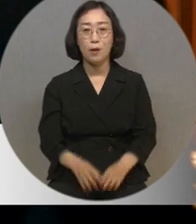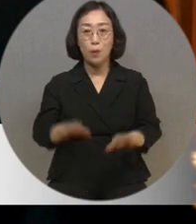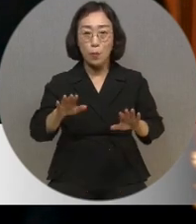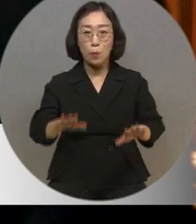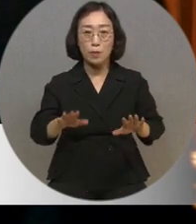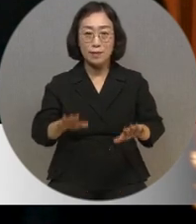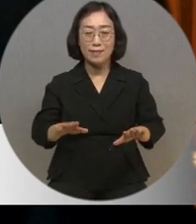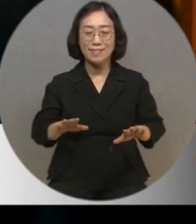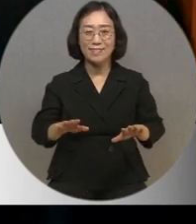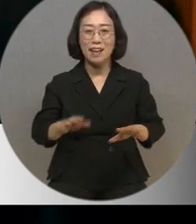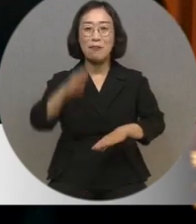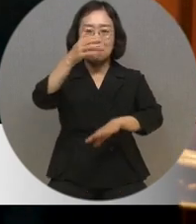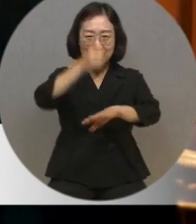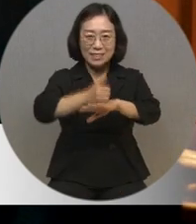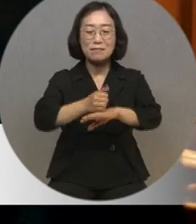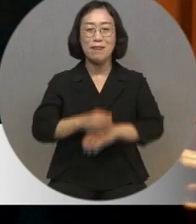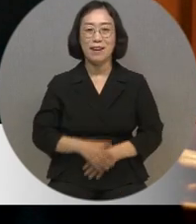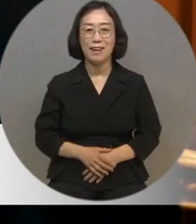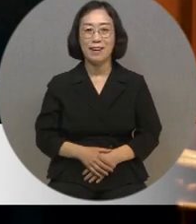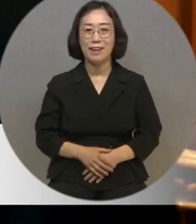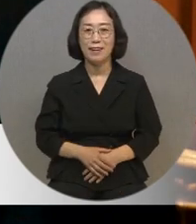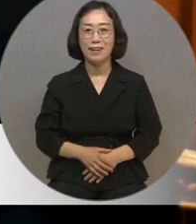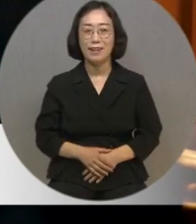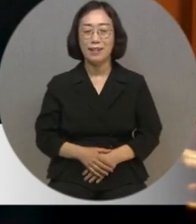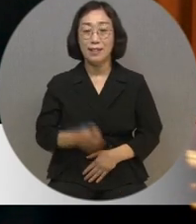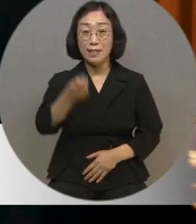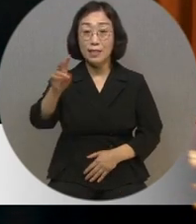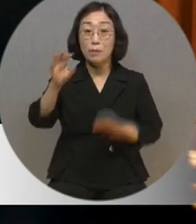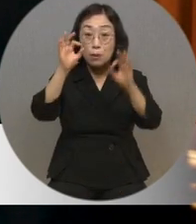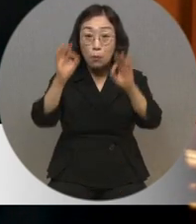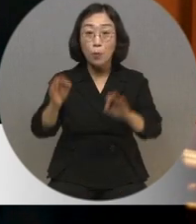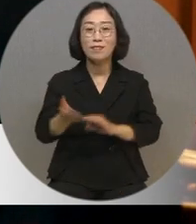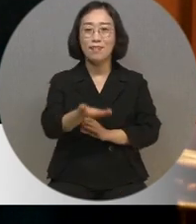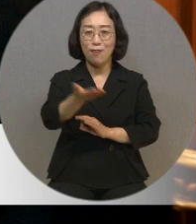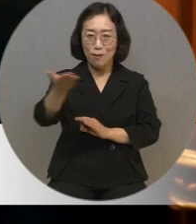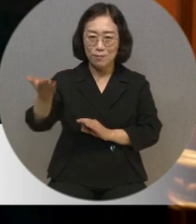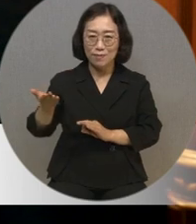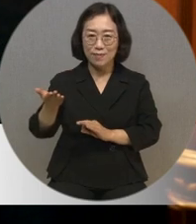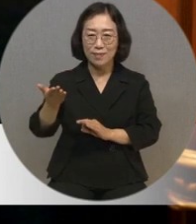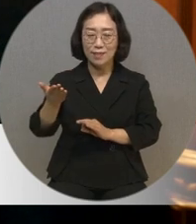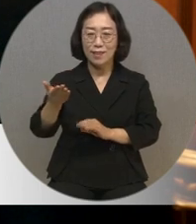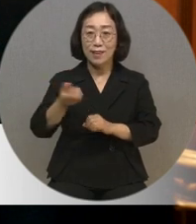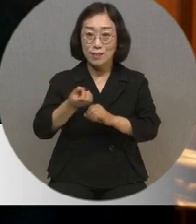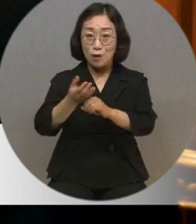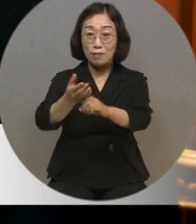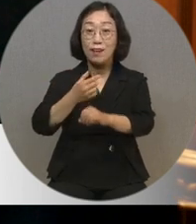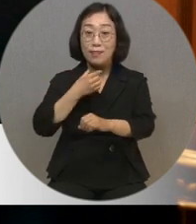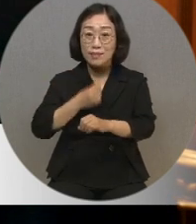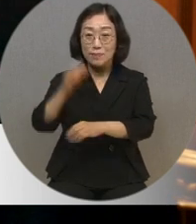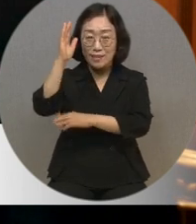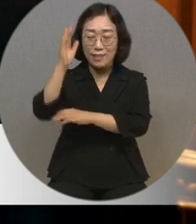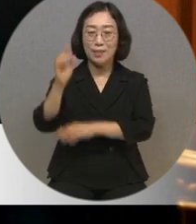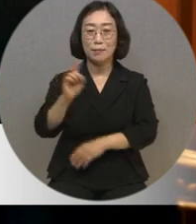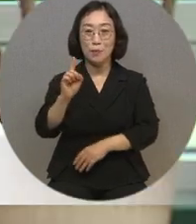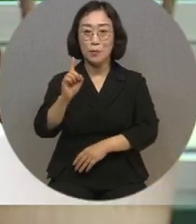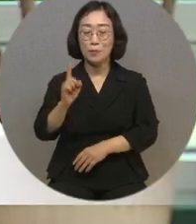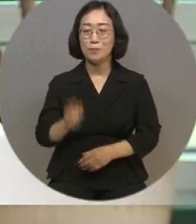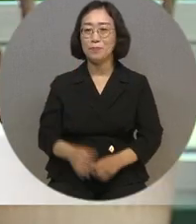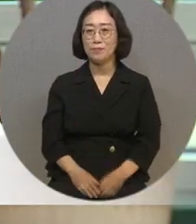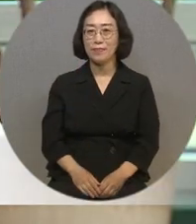오늘도 마지막 순서가 왔는데요. 네. 시청자분들께 전하고 싶으신 말씀이 있다면 해주시면